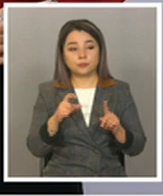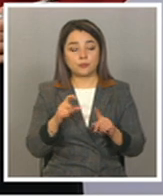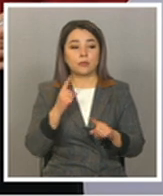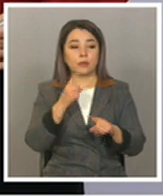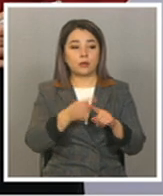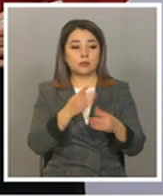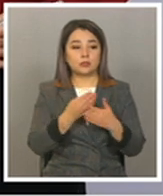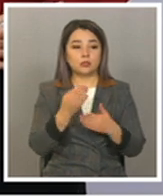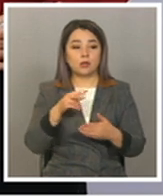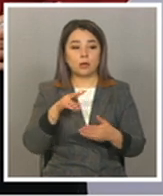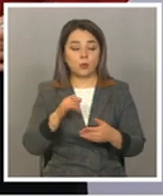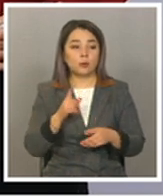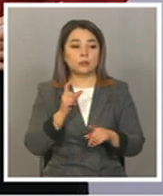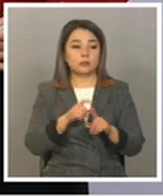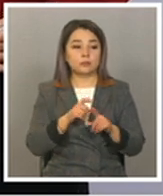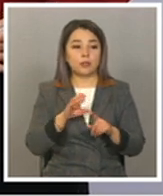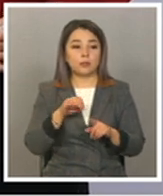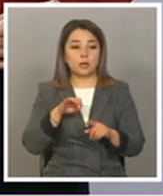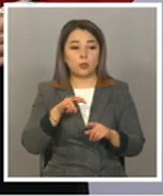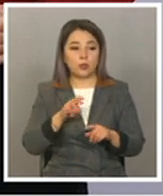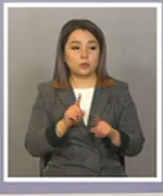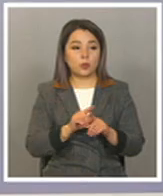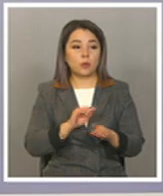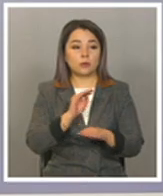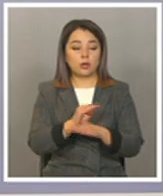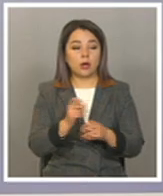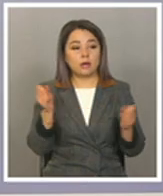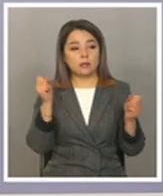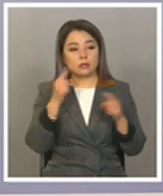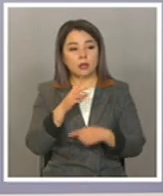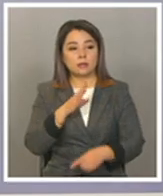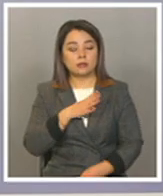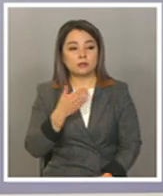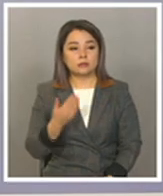мен септеулік шылау түрлерін анықтадыңыз.